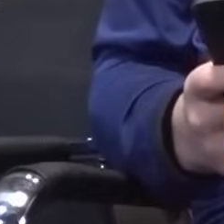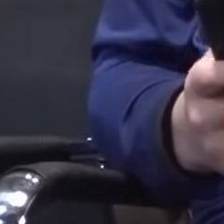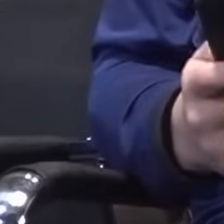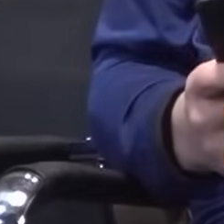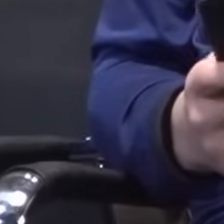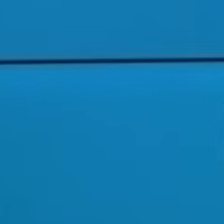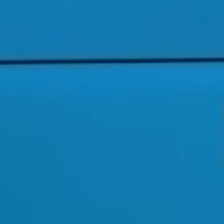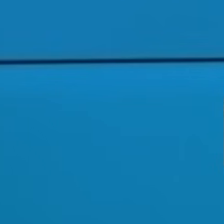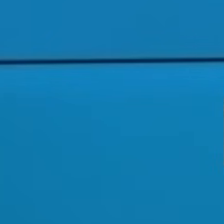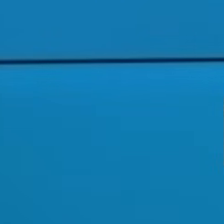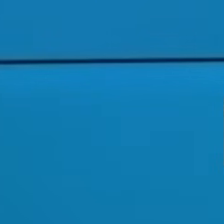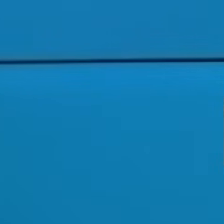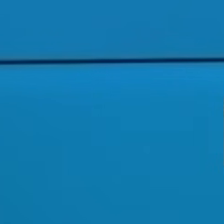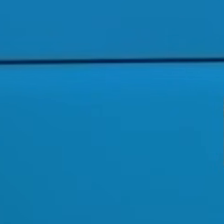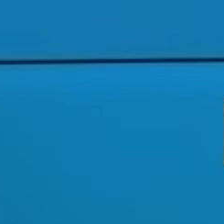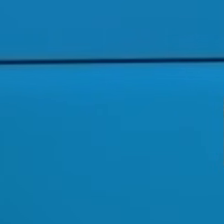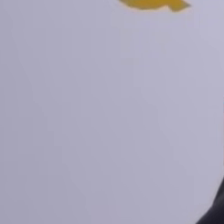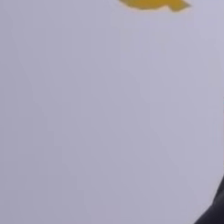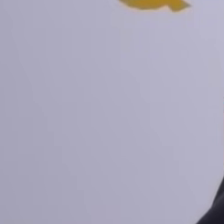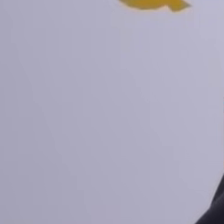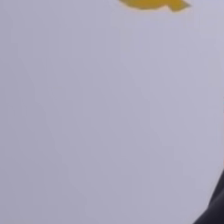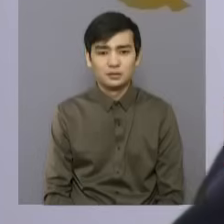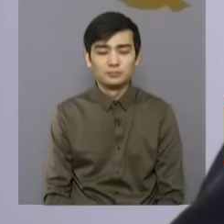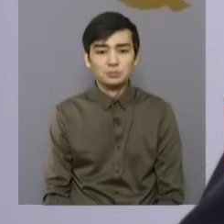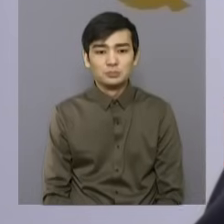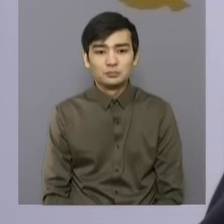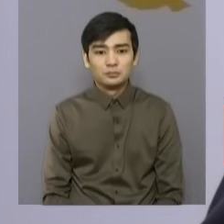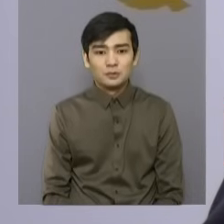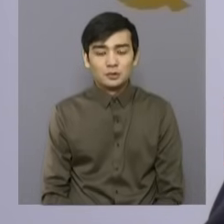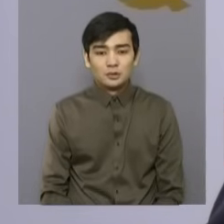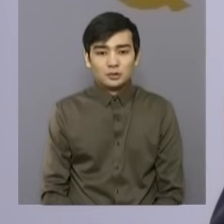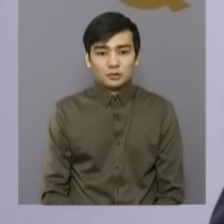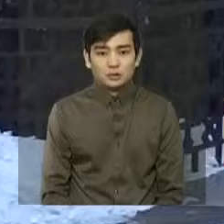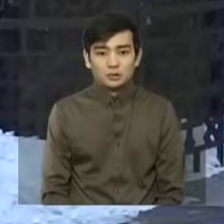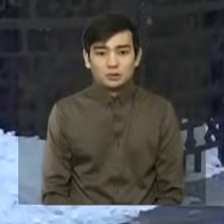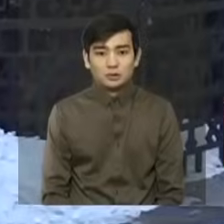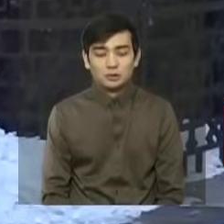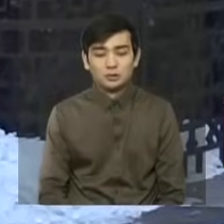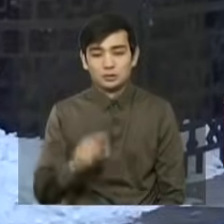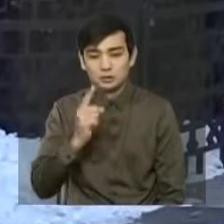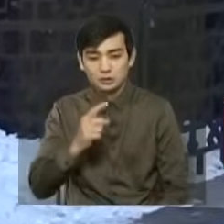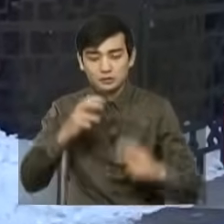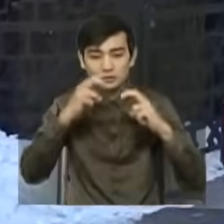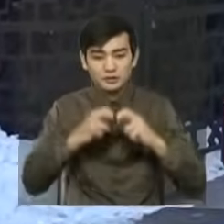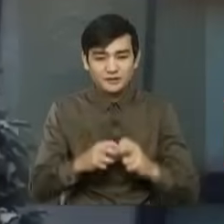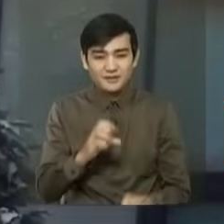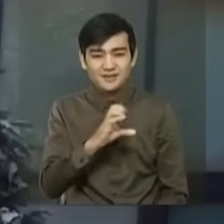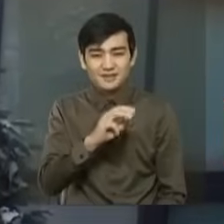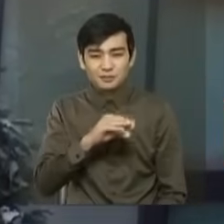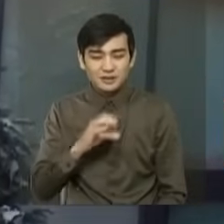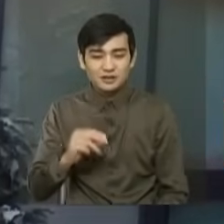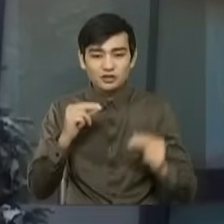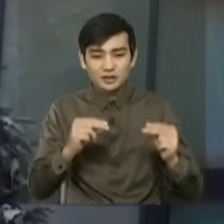связан внук первого президента нули алив есть коррупционные риски эту закупку нужно проверить тене пому рассылка